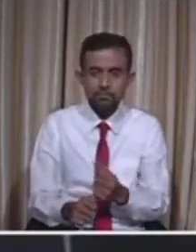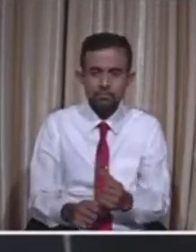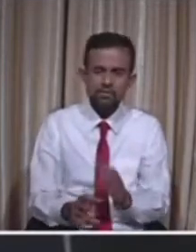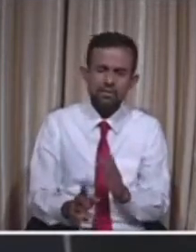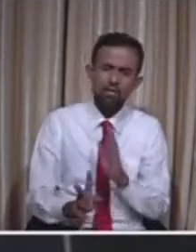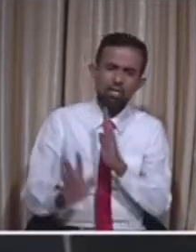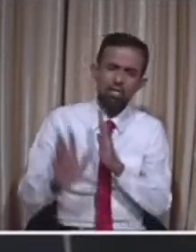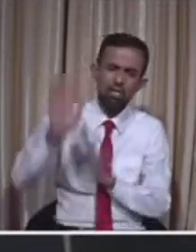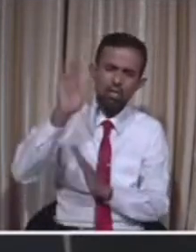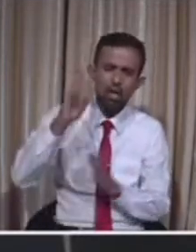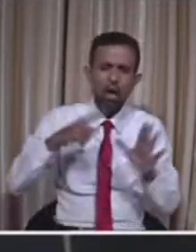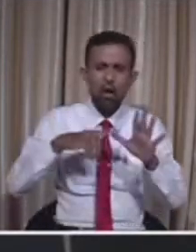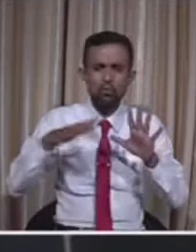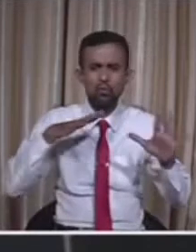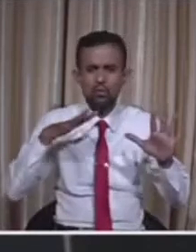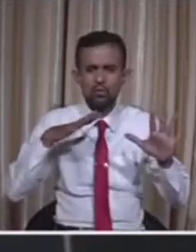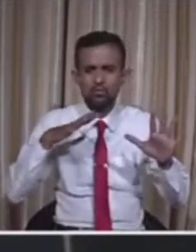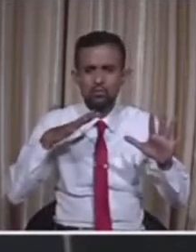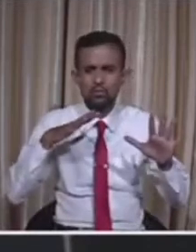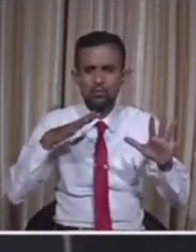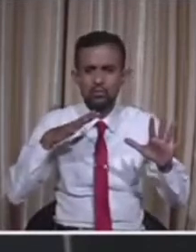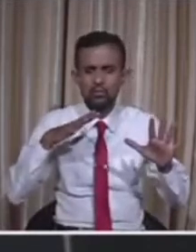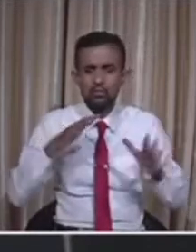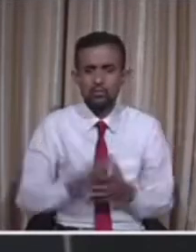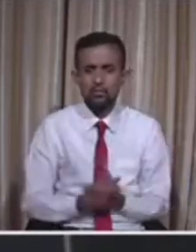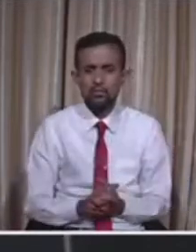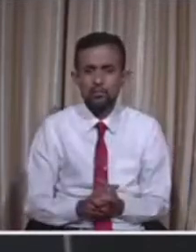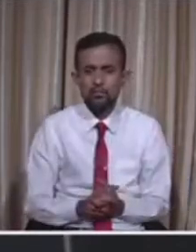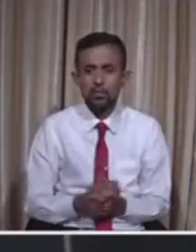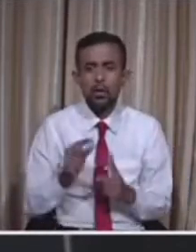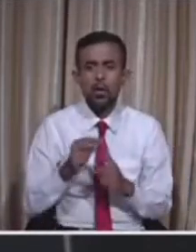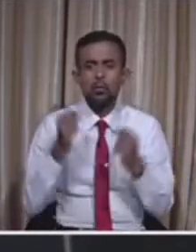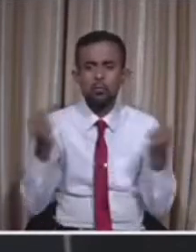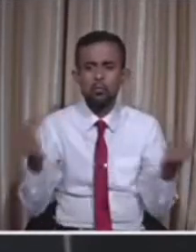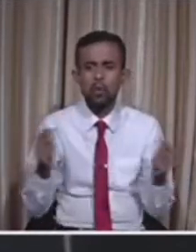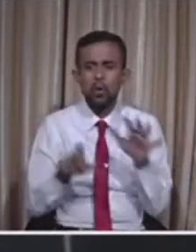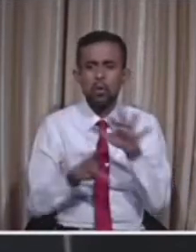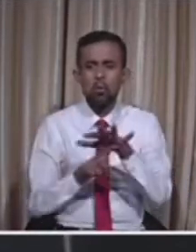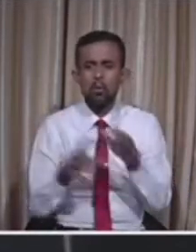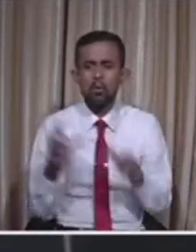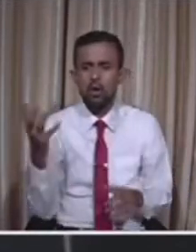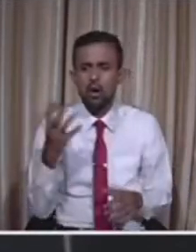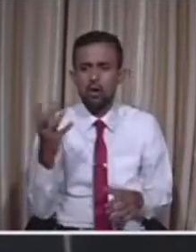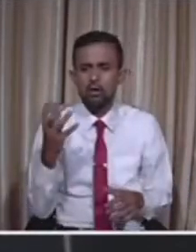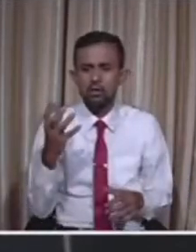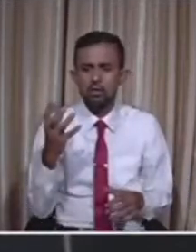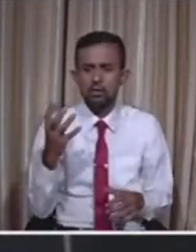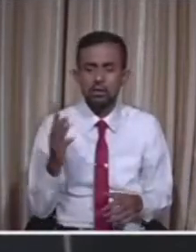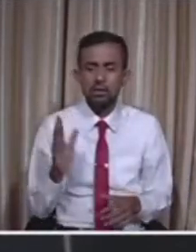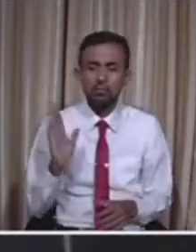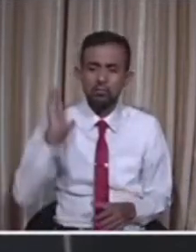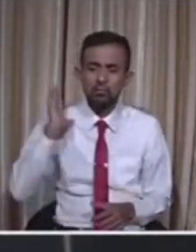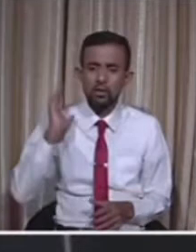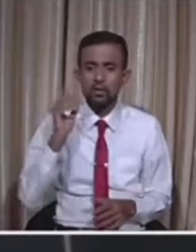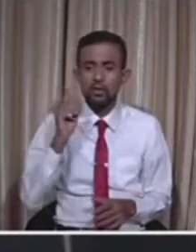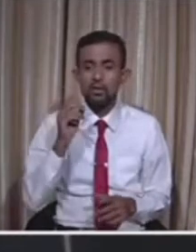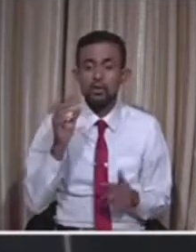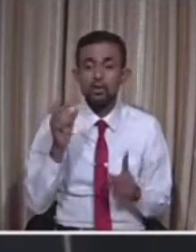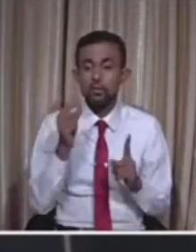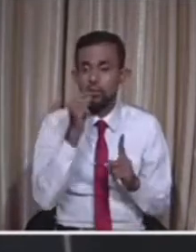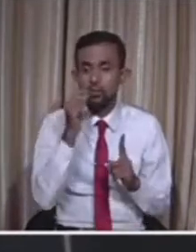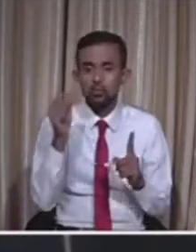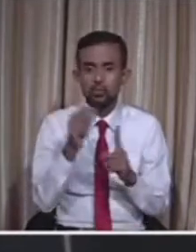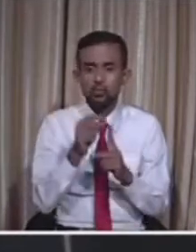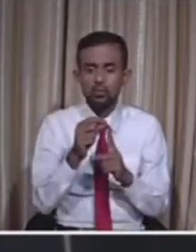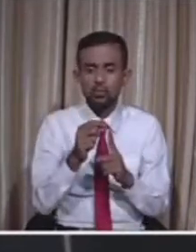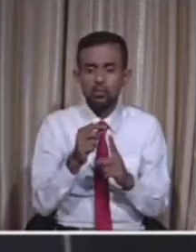පිටසර අනුරාධපුර ඒ වගේම ගත්තම පොළොන්නරුව මොනරාගල මේ පැත්තෙන් ගත්තම පුත්තලම